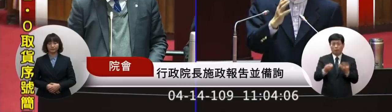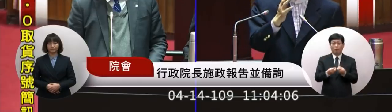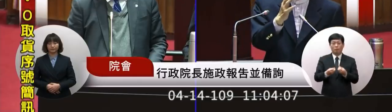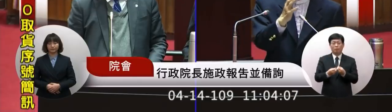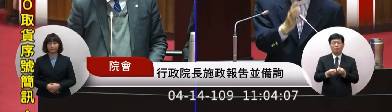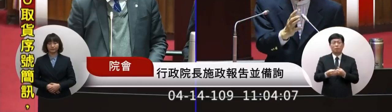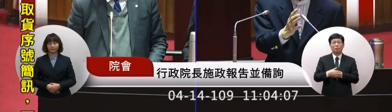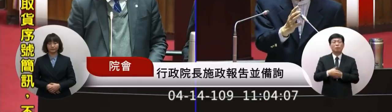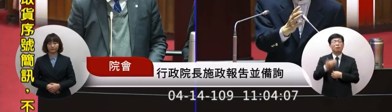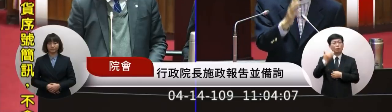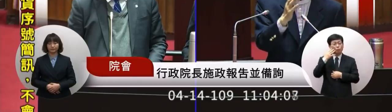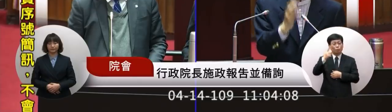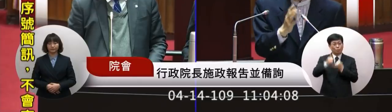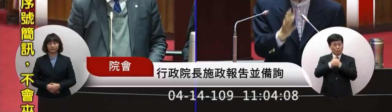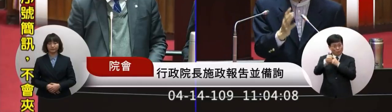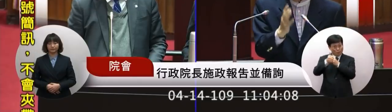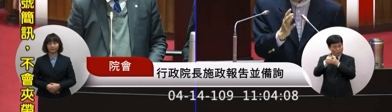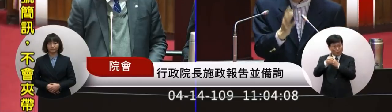讲，一个翁，